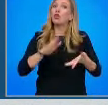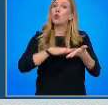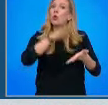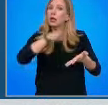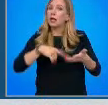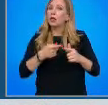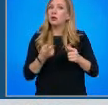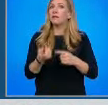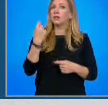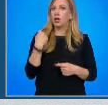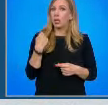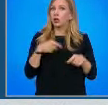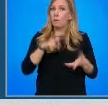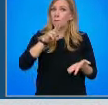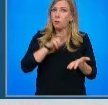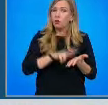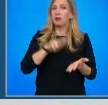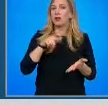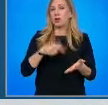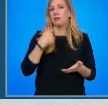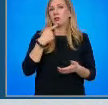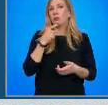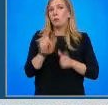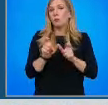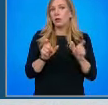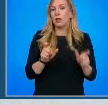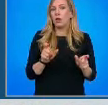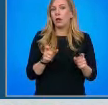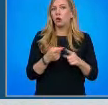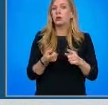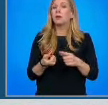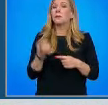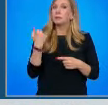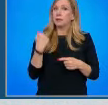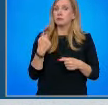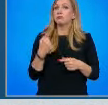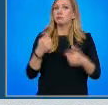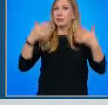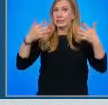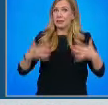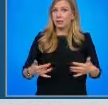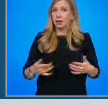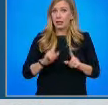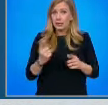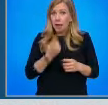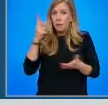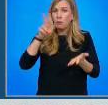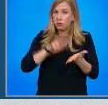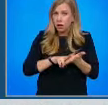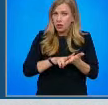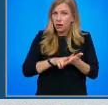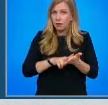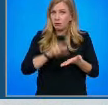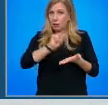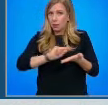вчера, който потвърждава думите от първия доклад, цифрите. И не само, че ги потвърждава,